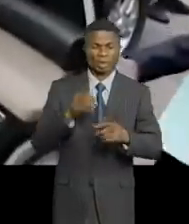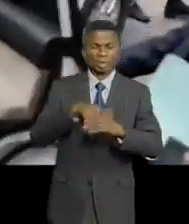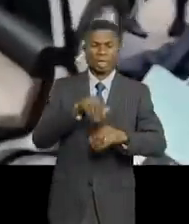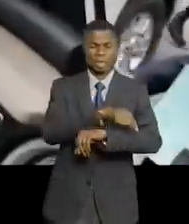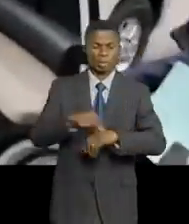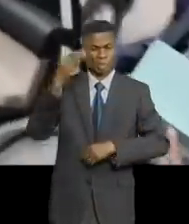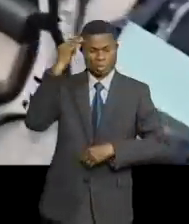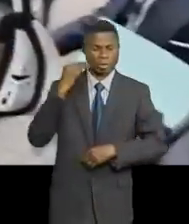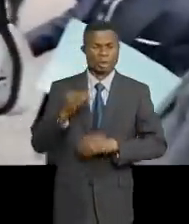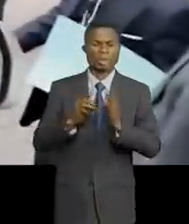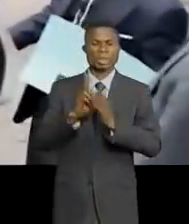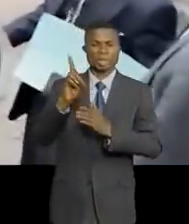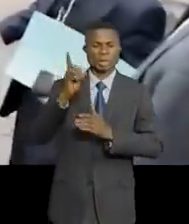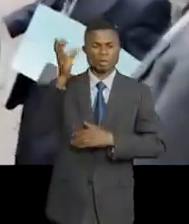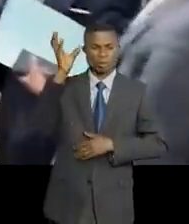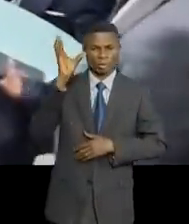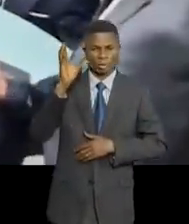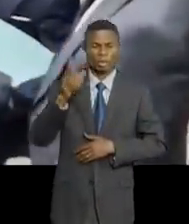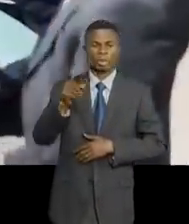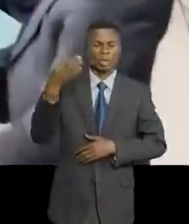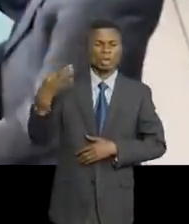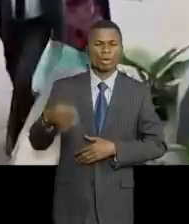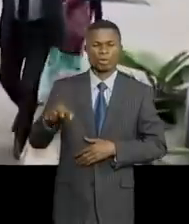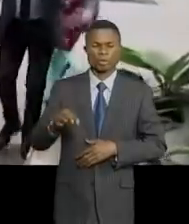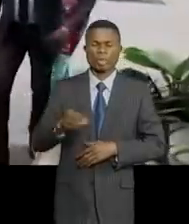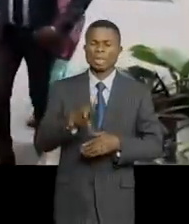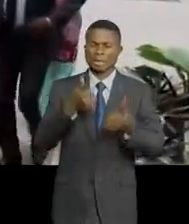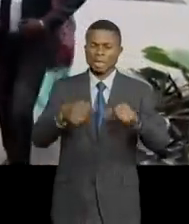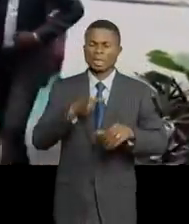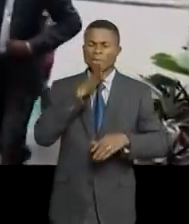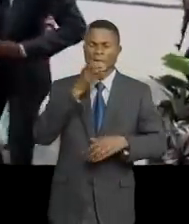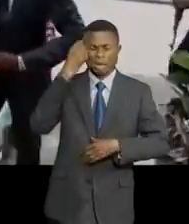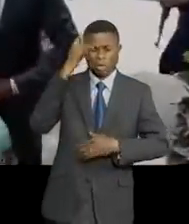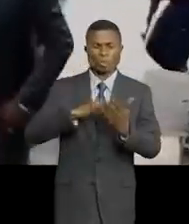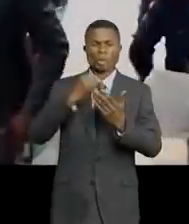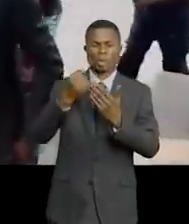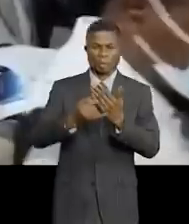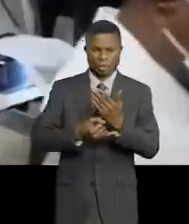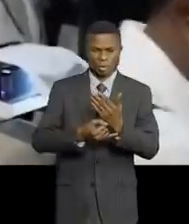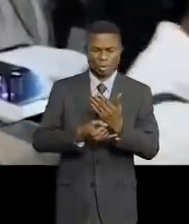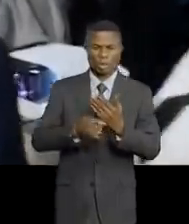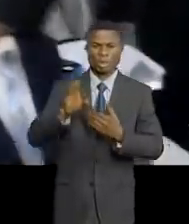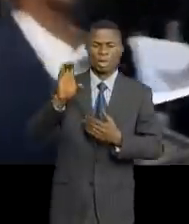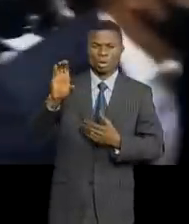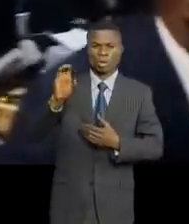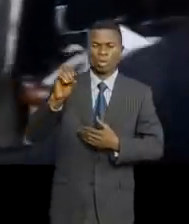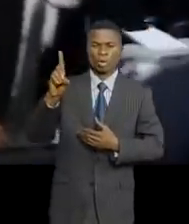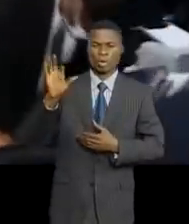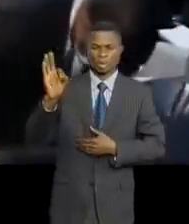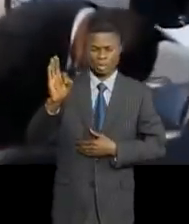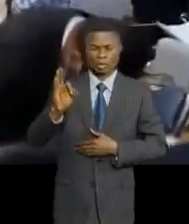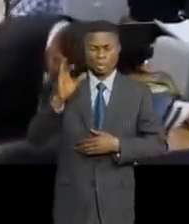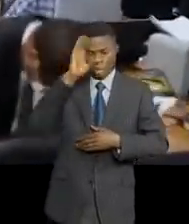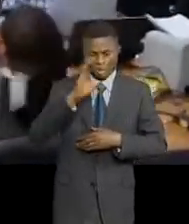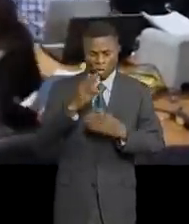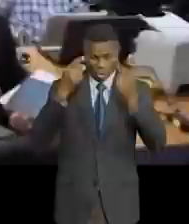Rural, François Roubota Masumbuko a pris tout son temps pour comprendre le projet ProADER en examinant les